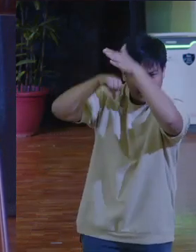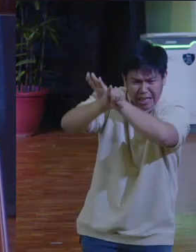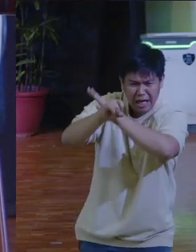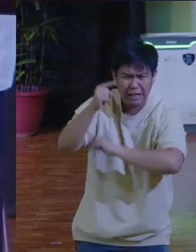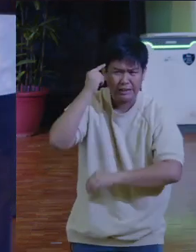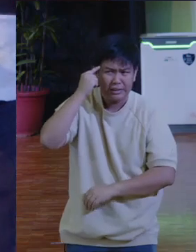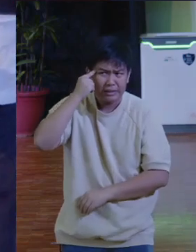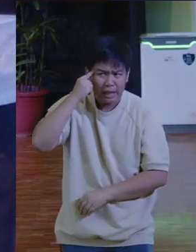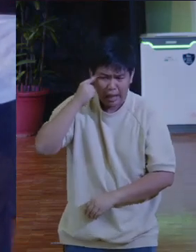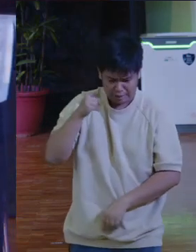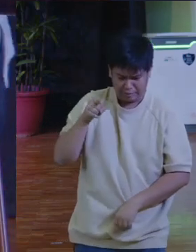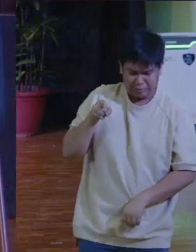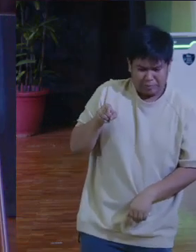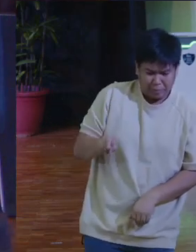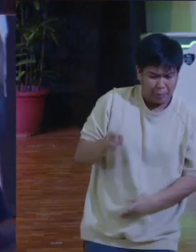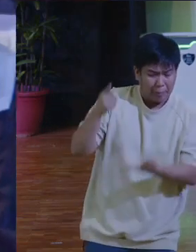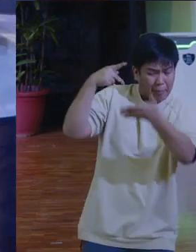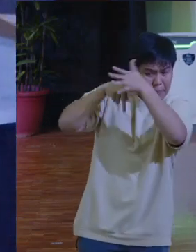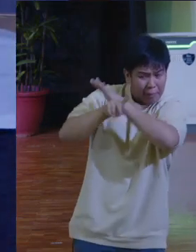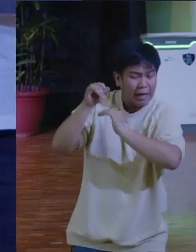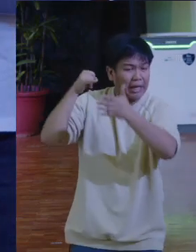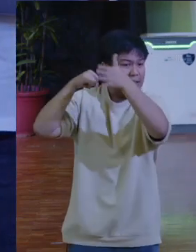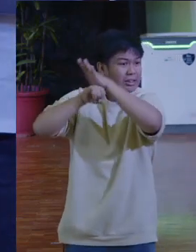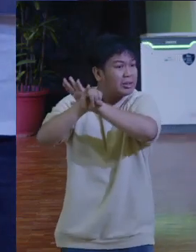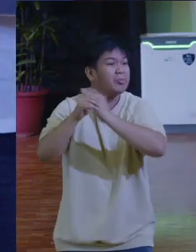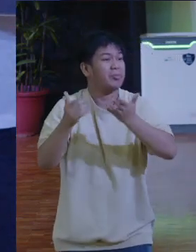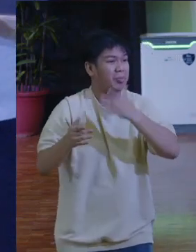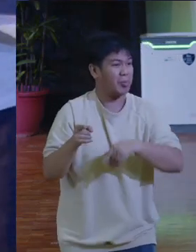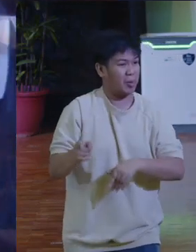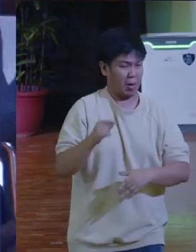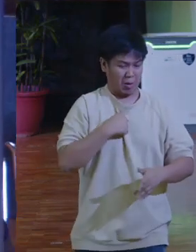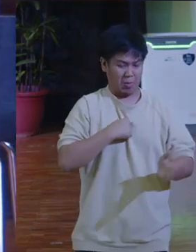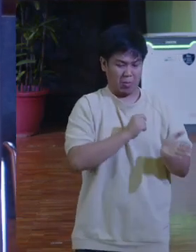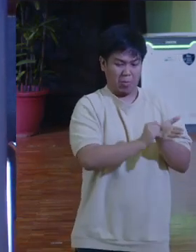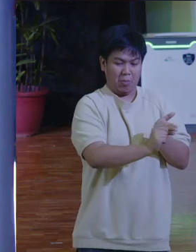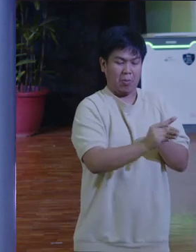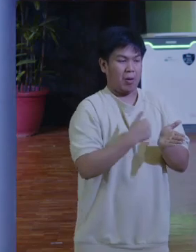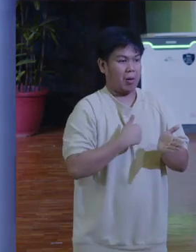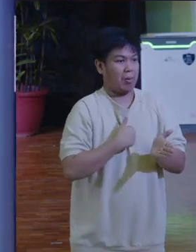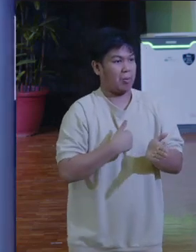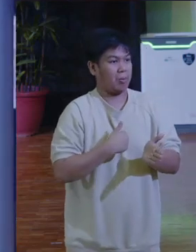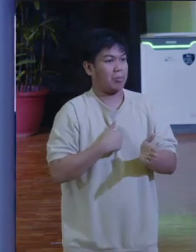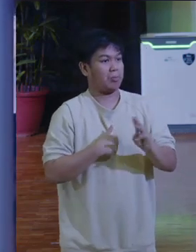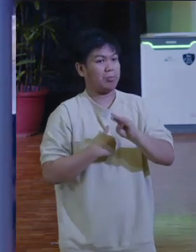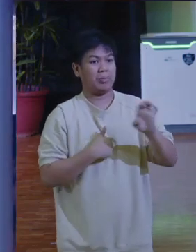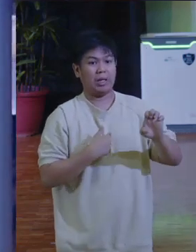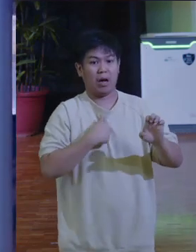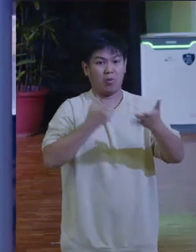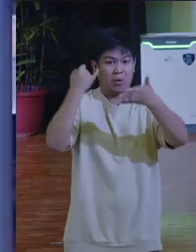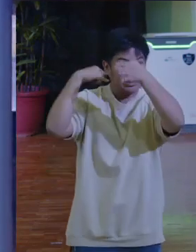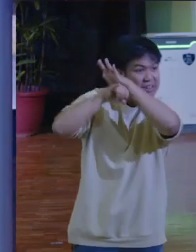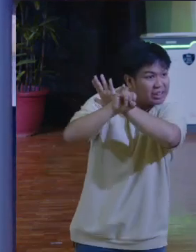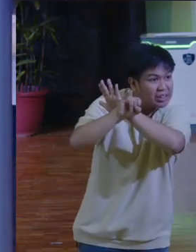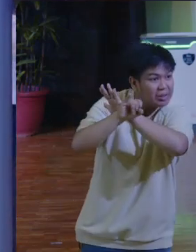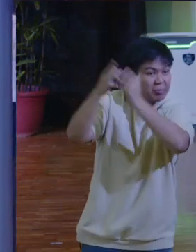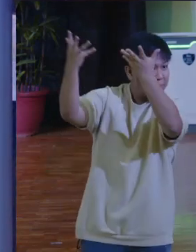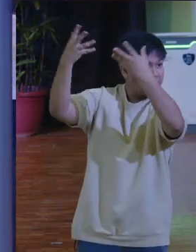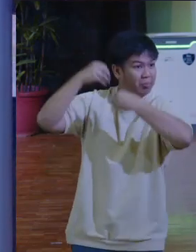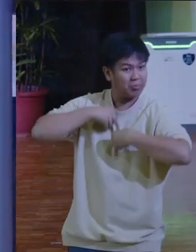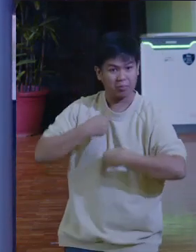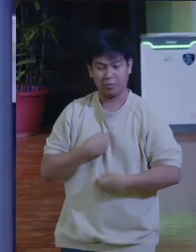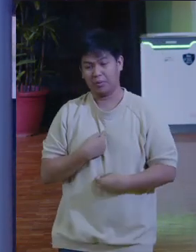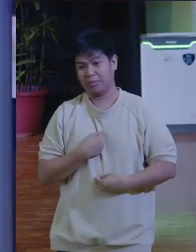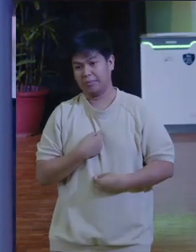na si Isaiah ito. Kasi siya ang propeta. Siya ang sumulat eh. So nung sinabi niya, the Spirit of the Lord God is